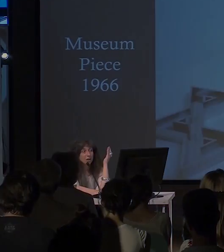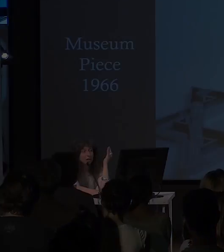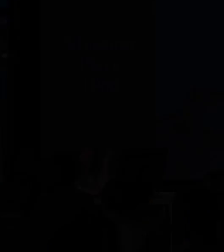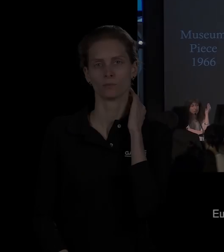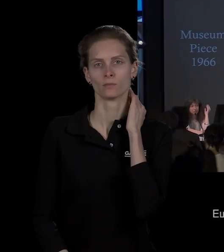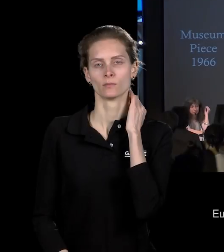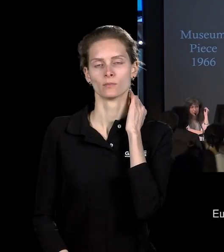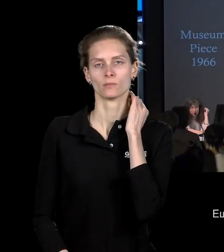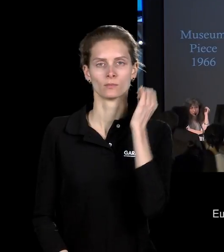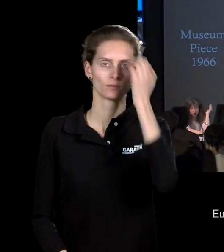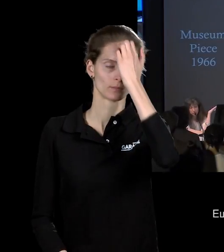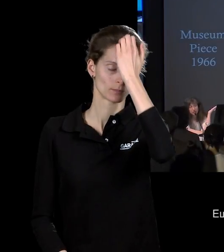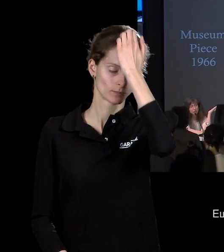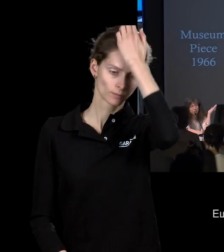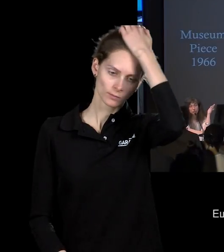символов.